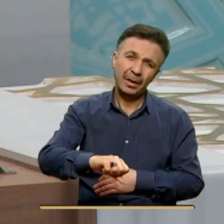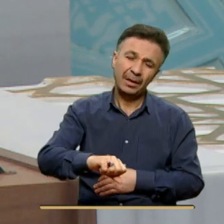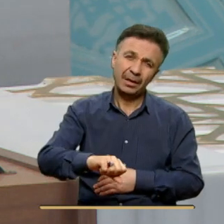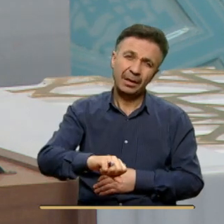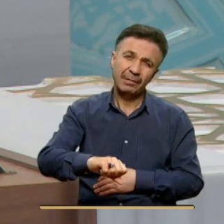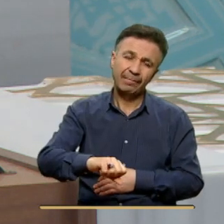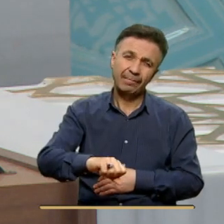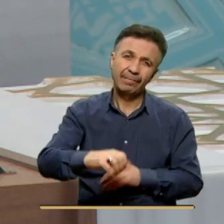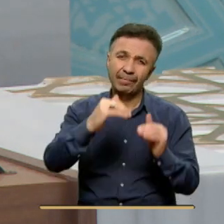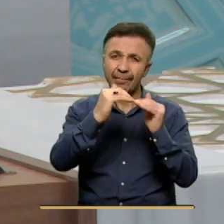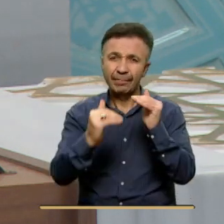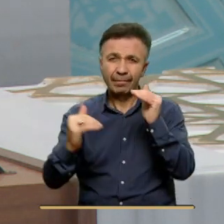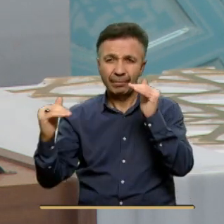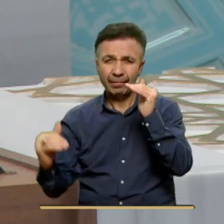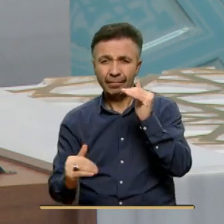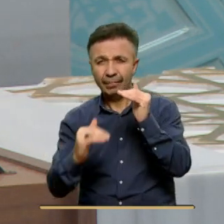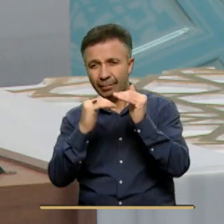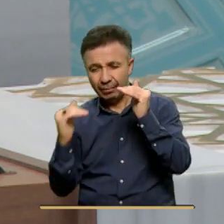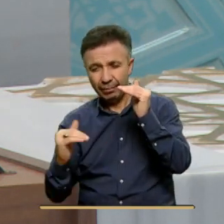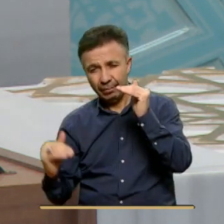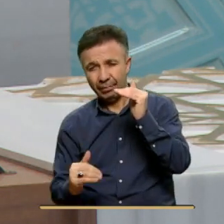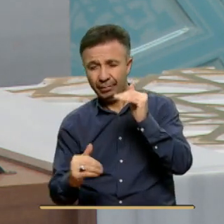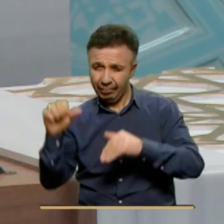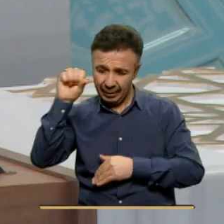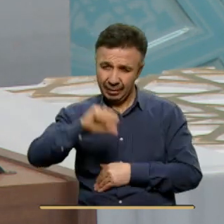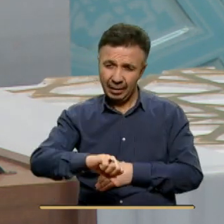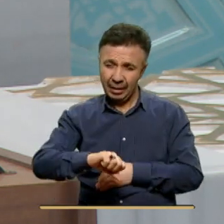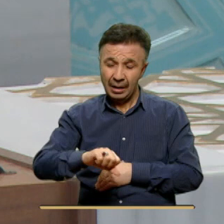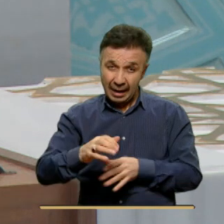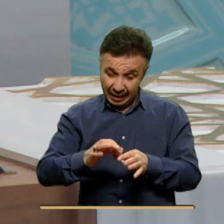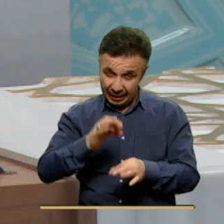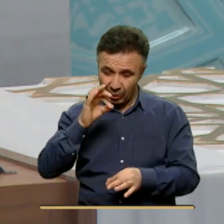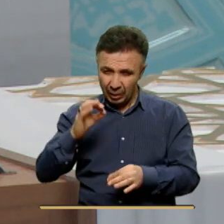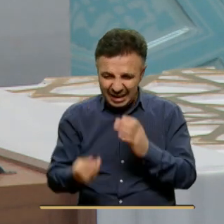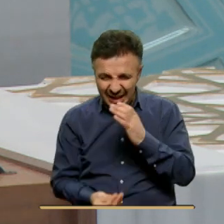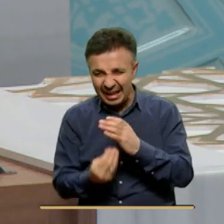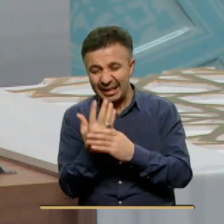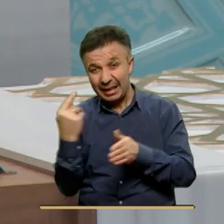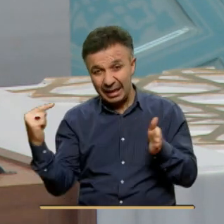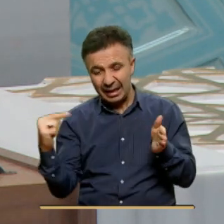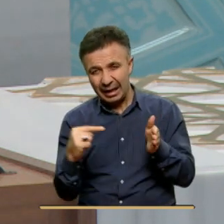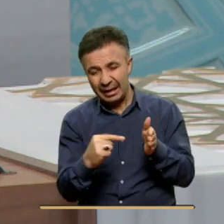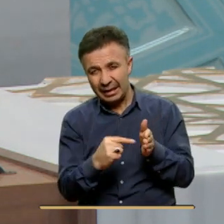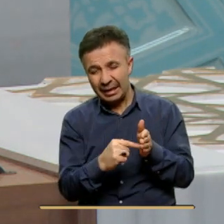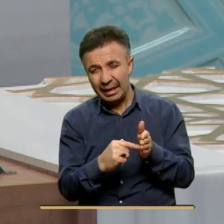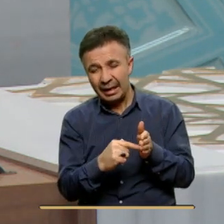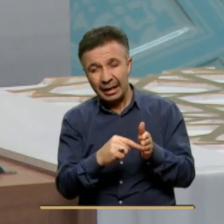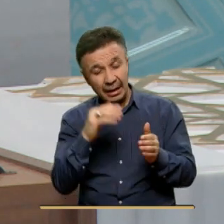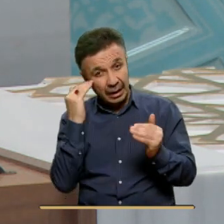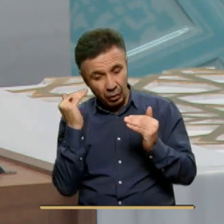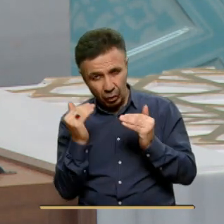insanoğlu yaratılış gayesine uygun ki başta Rabbine